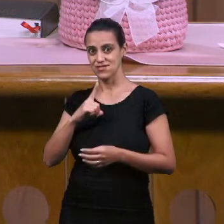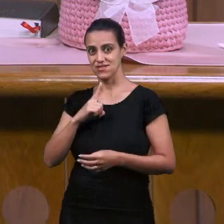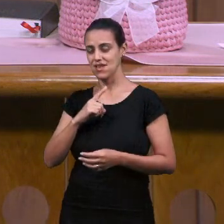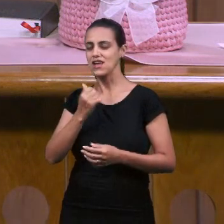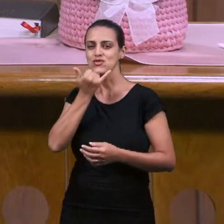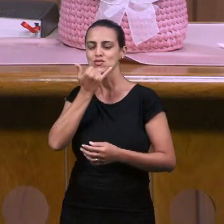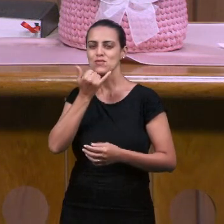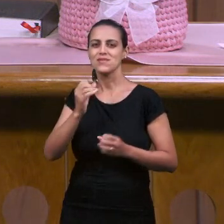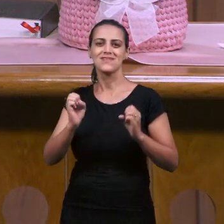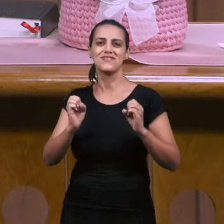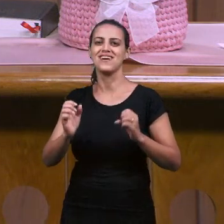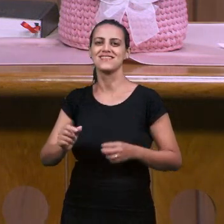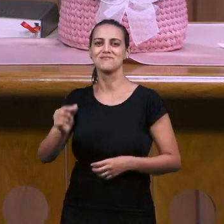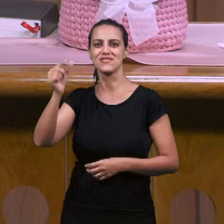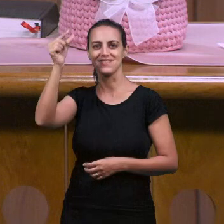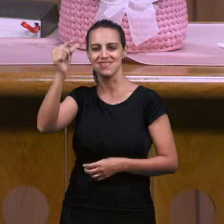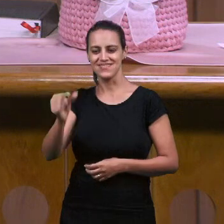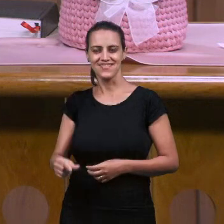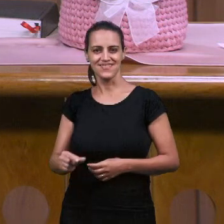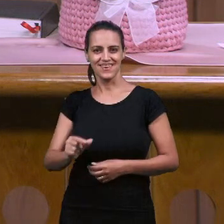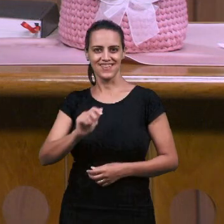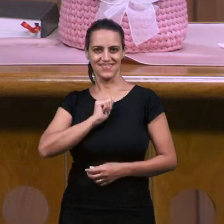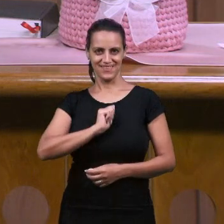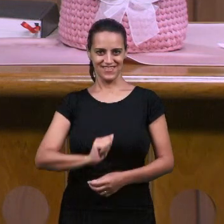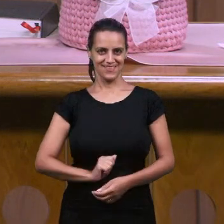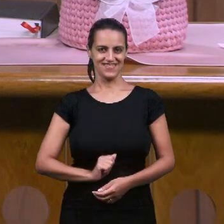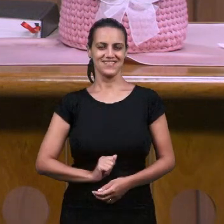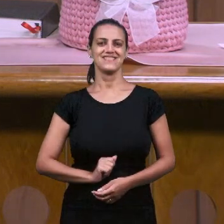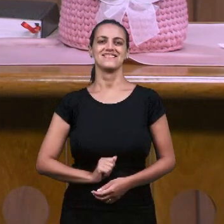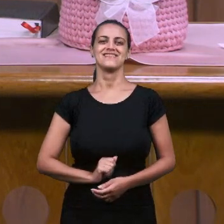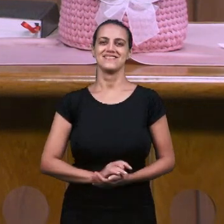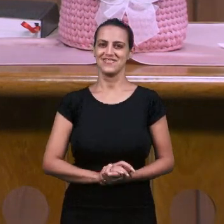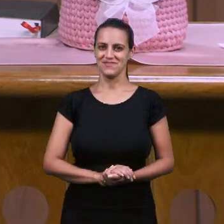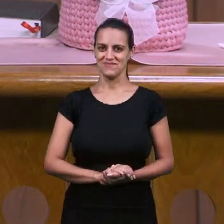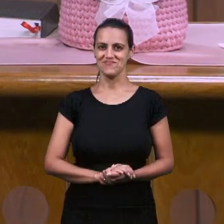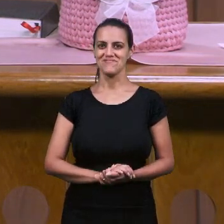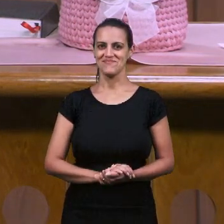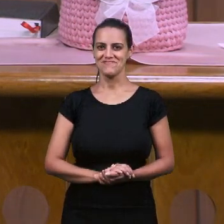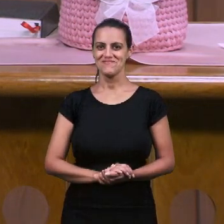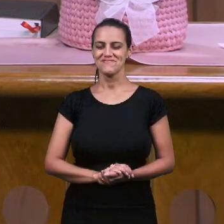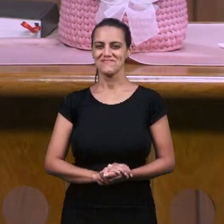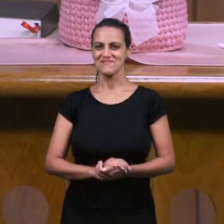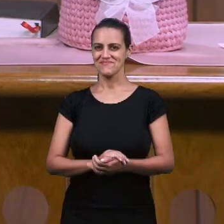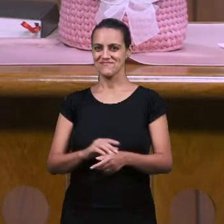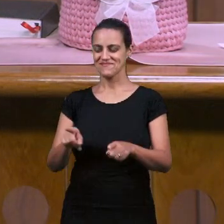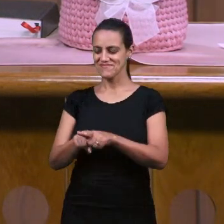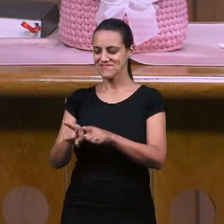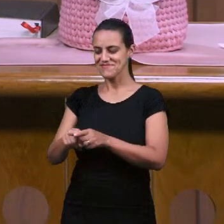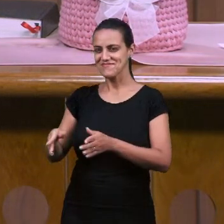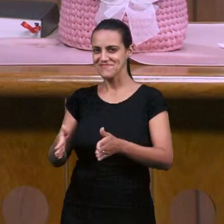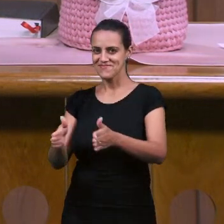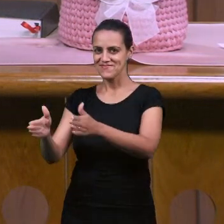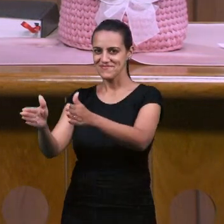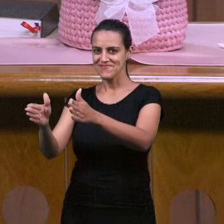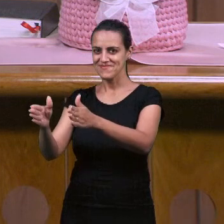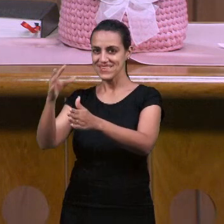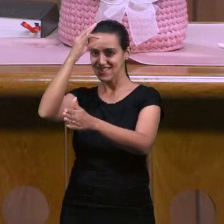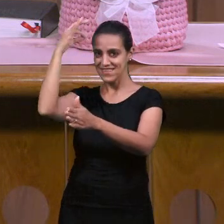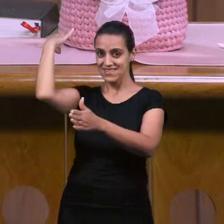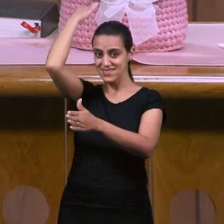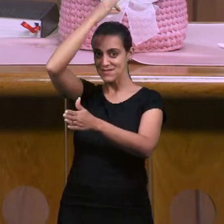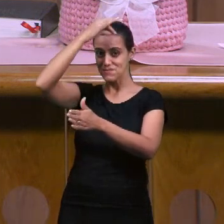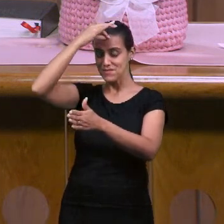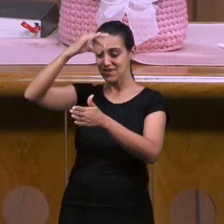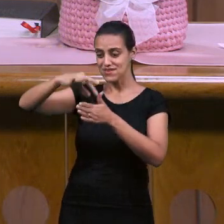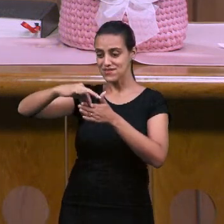la verge d'Aaron, n'est-ce pas? Le chemin, la direction et l'esprit. La vérité,